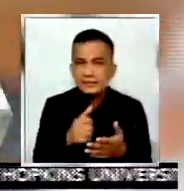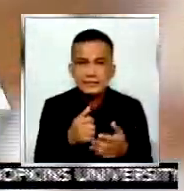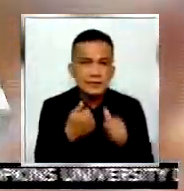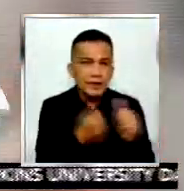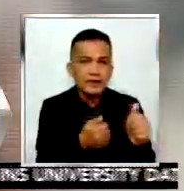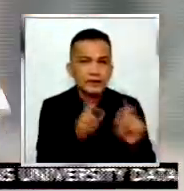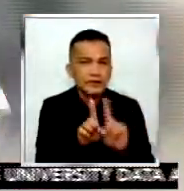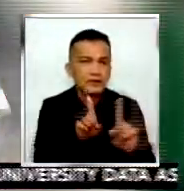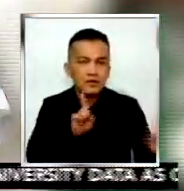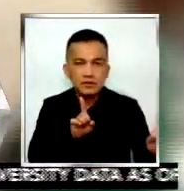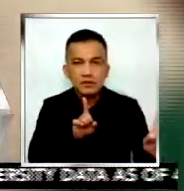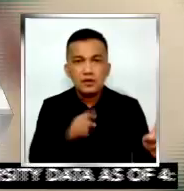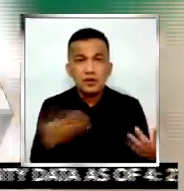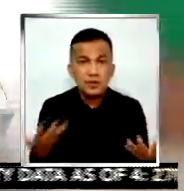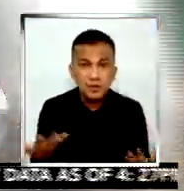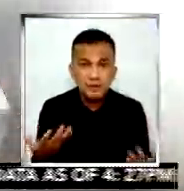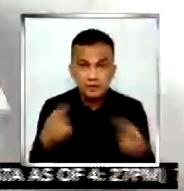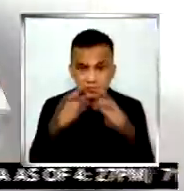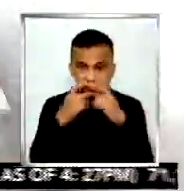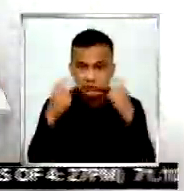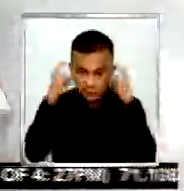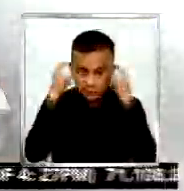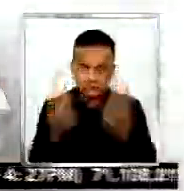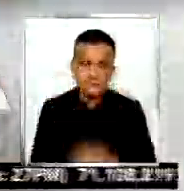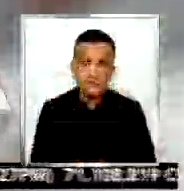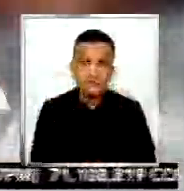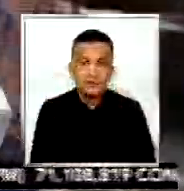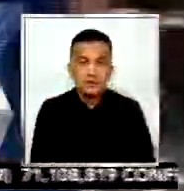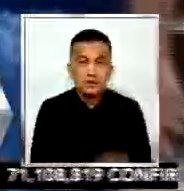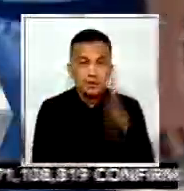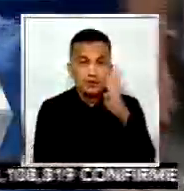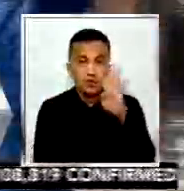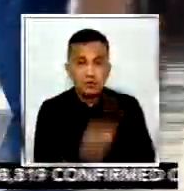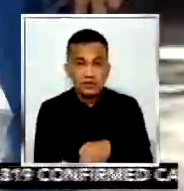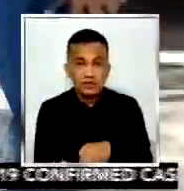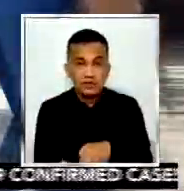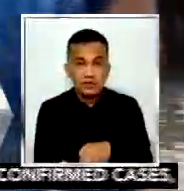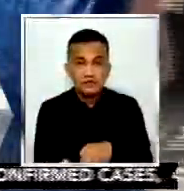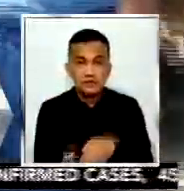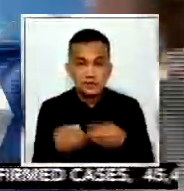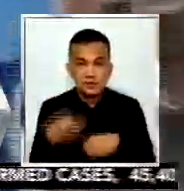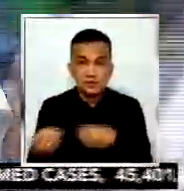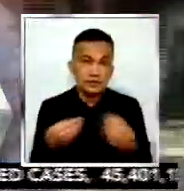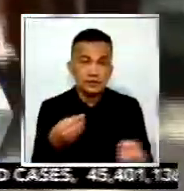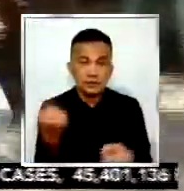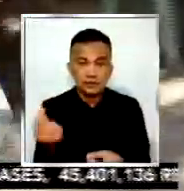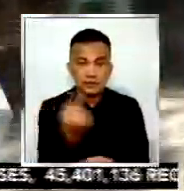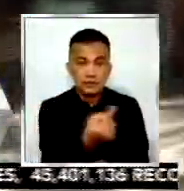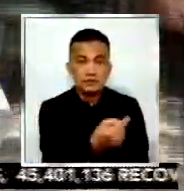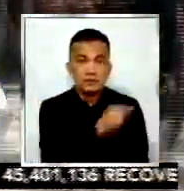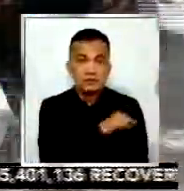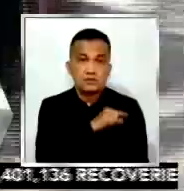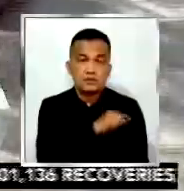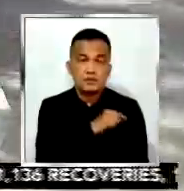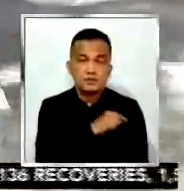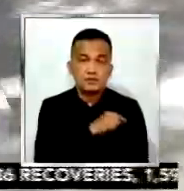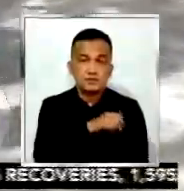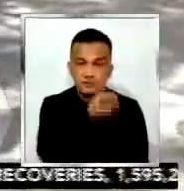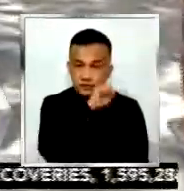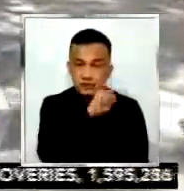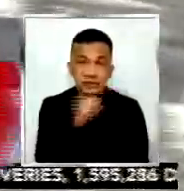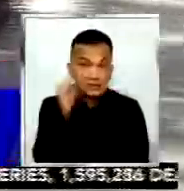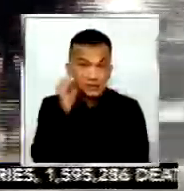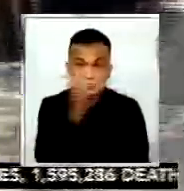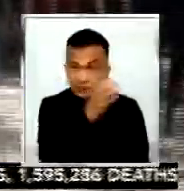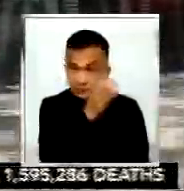na face mask. 4,000 piso ang matatanggap ng kada kwalipikadong senior citizen. Tumulong naman ang mga pulis